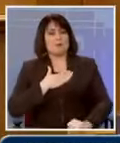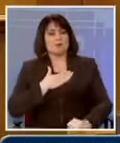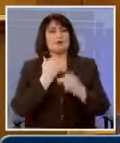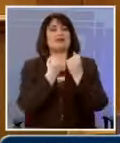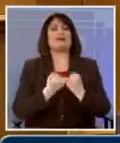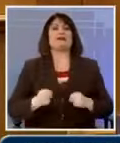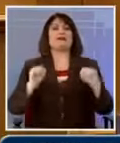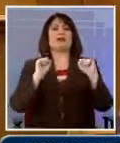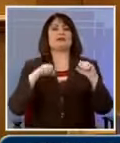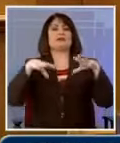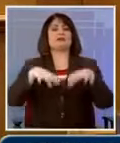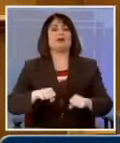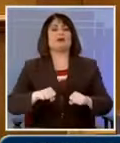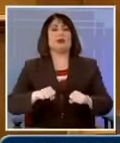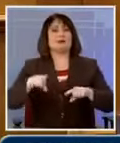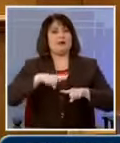ανεξάρτητη και κυρίαρχη,